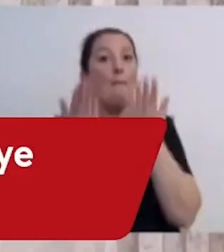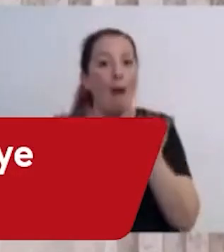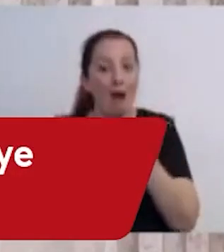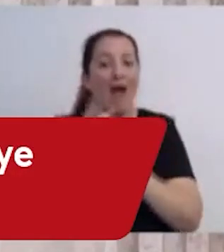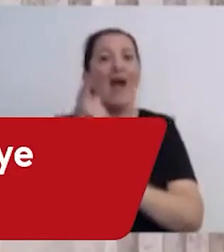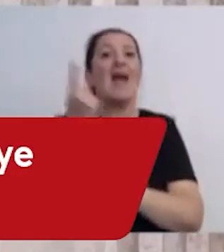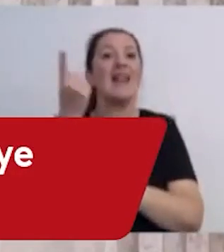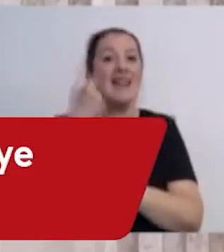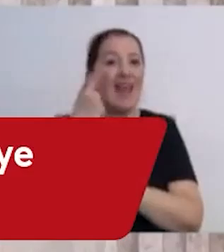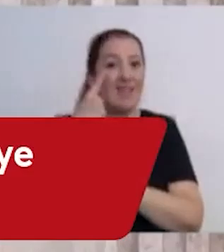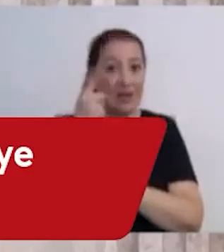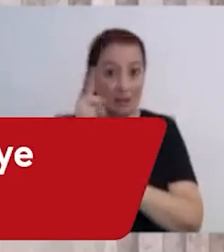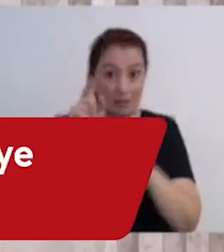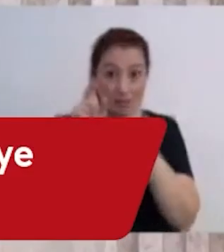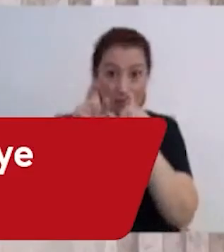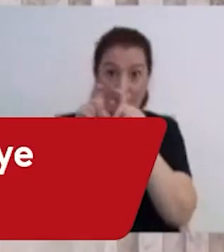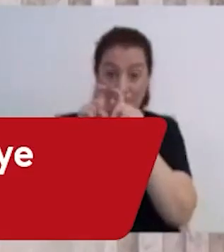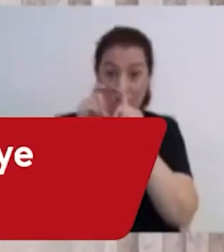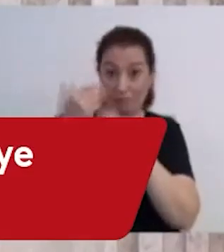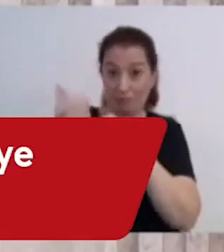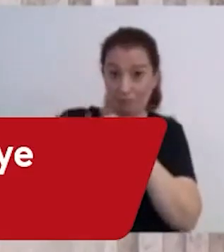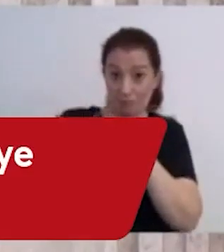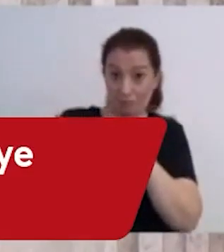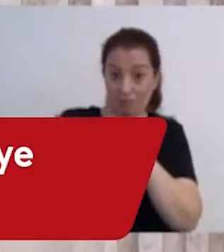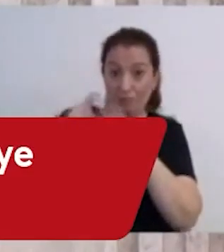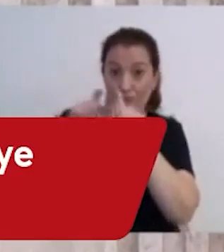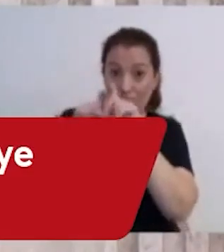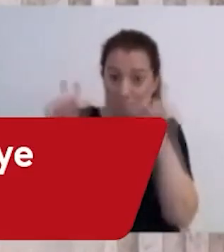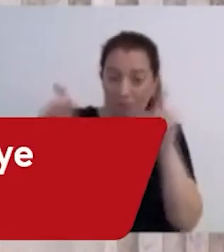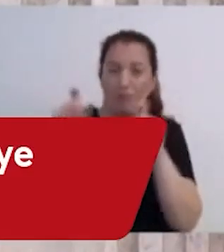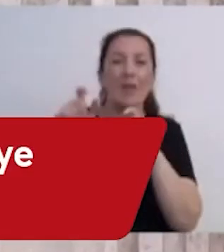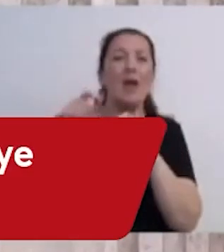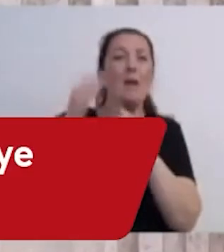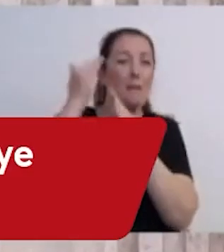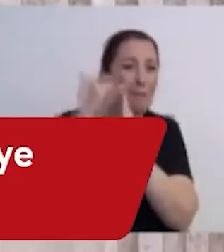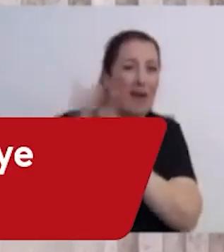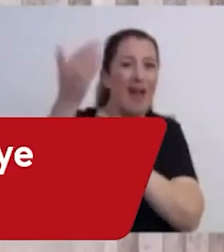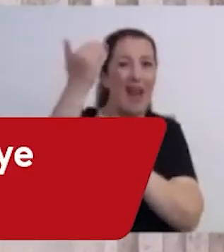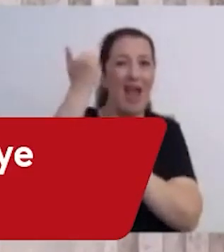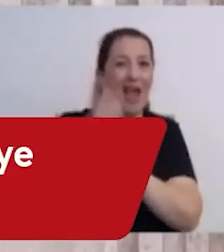devletin kurumlarının millete yalan atması kabul edilemez.